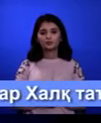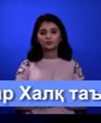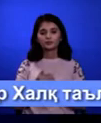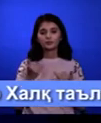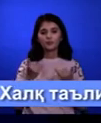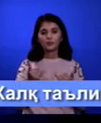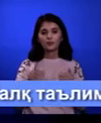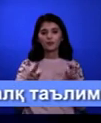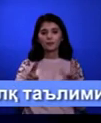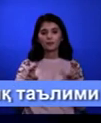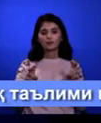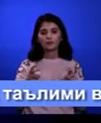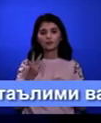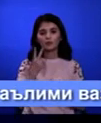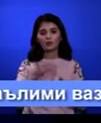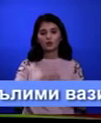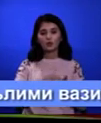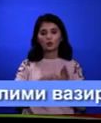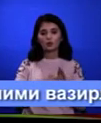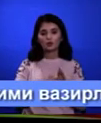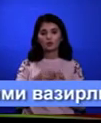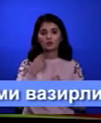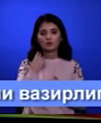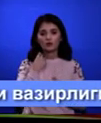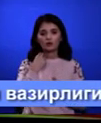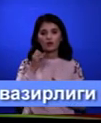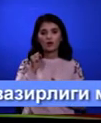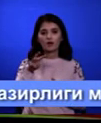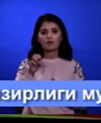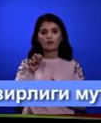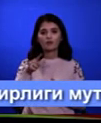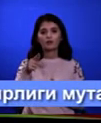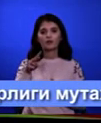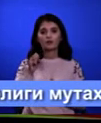Bugungi mavzuyimiz ikki xonali sonlar ustida amallar.